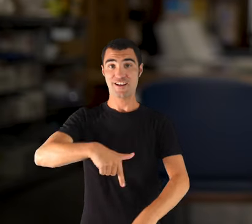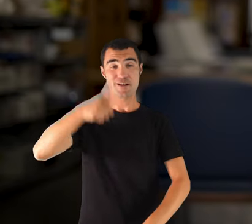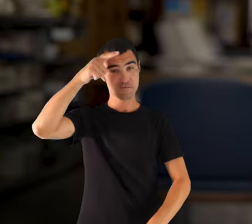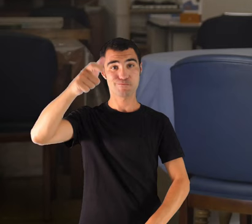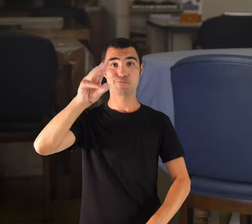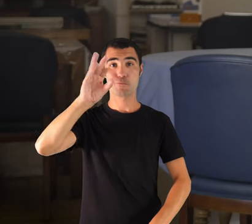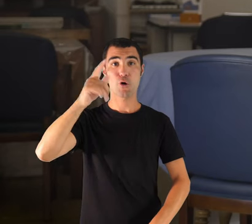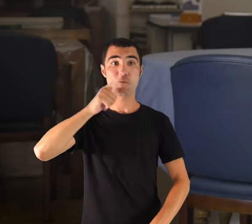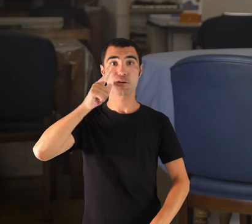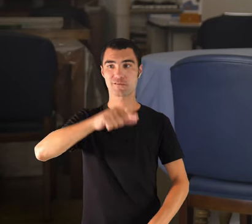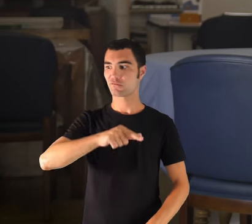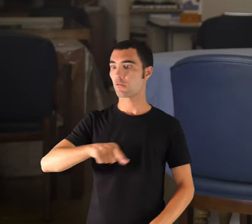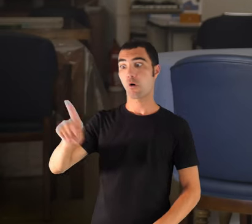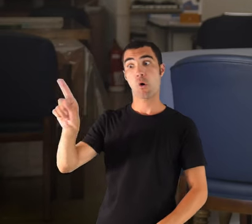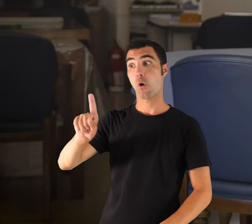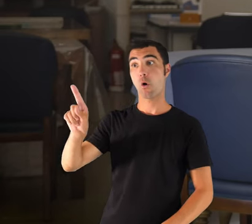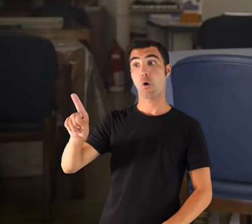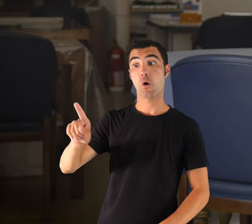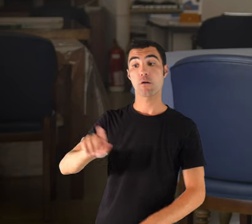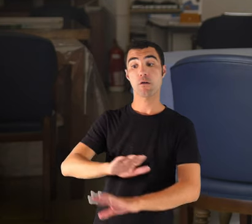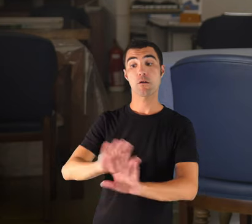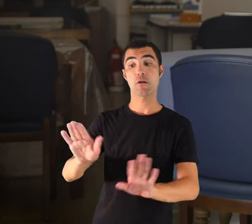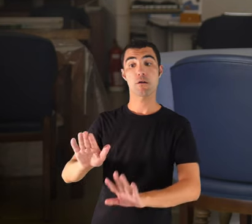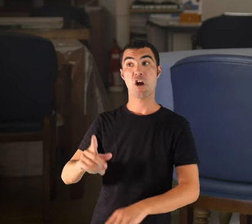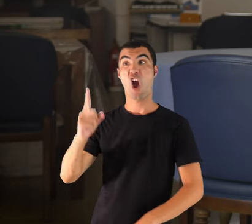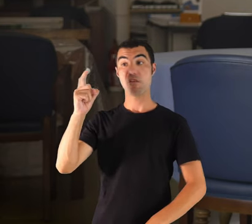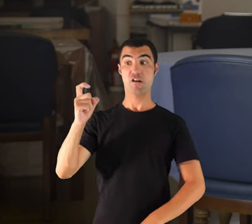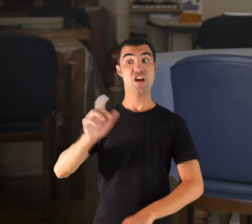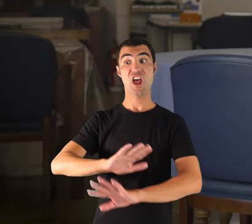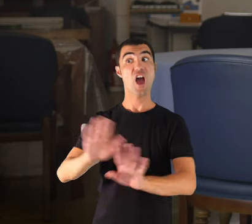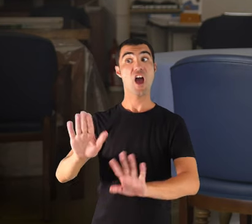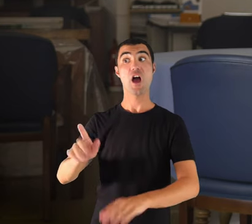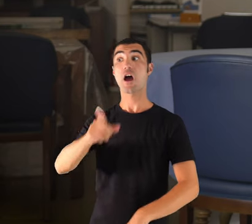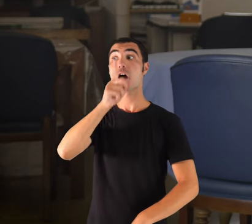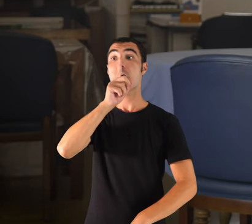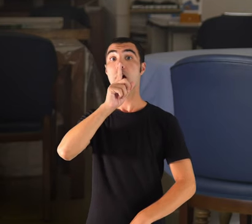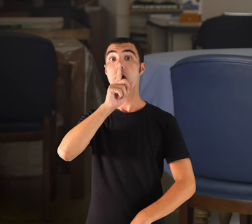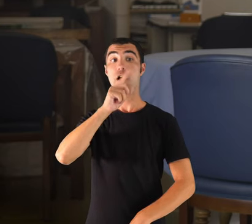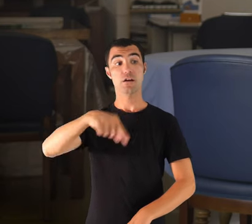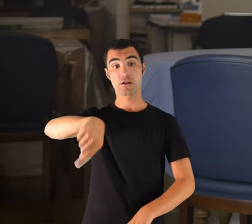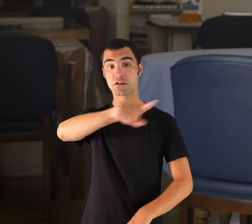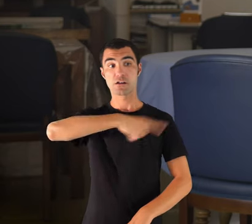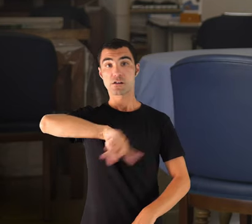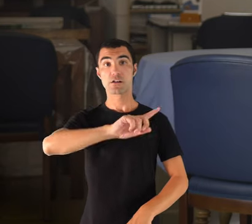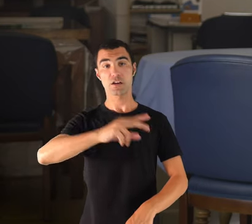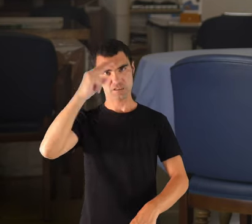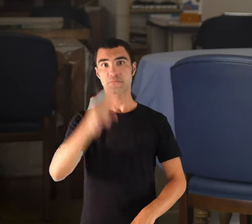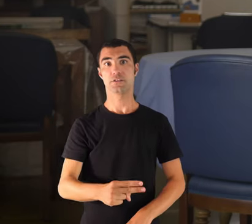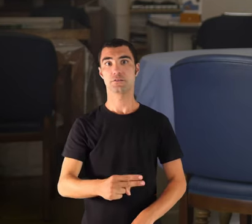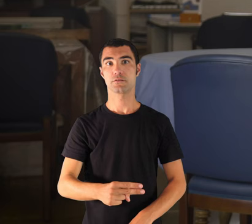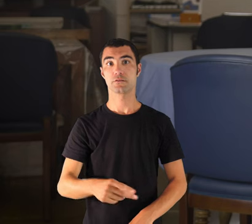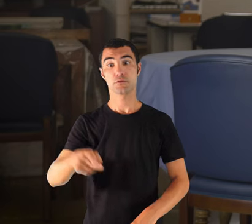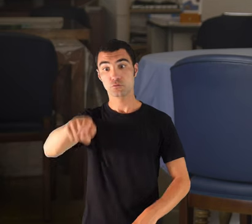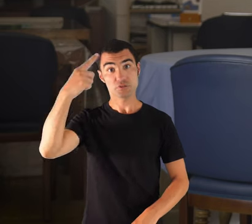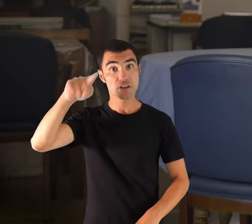no? No provis de fer res, ni pegar cap tro a l'aire, aquí no hi ha res o que valgui. Diu, és el mes de maig i és